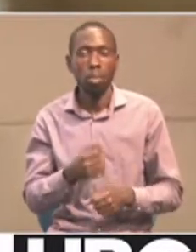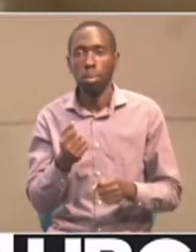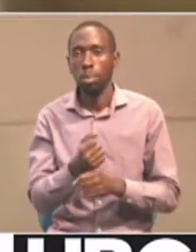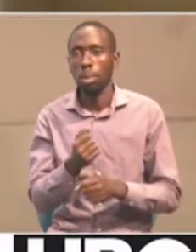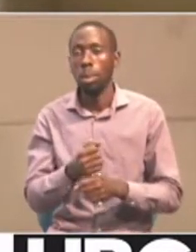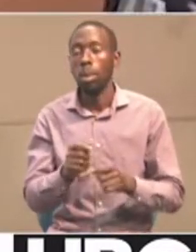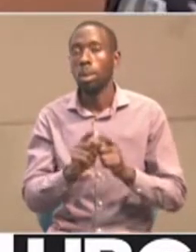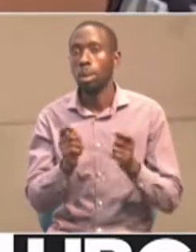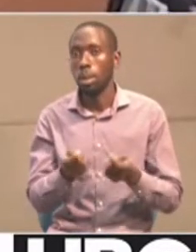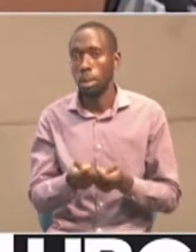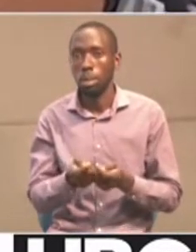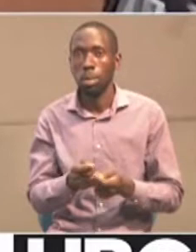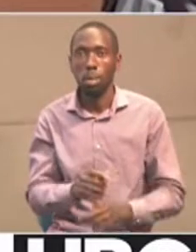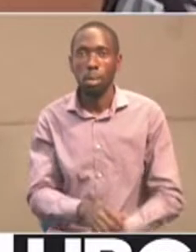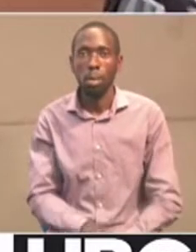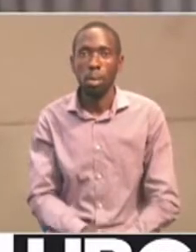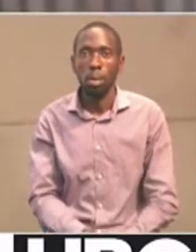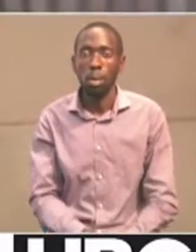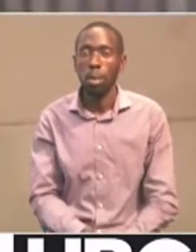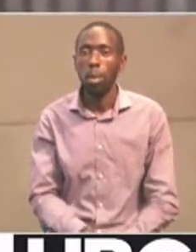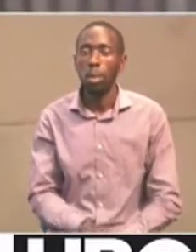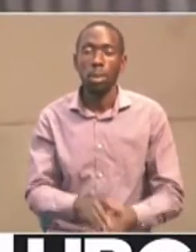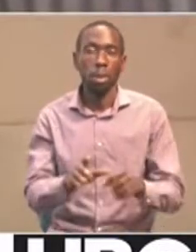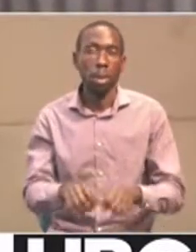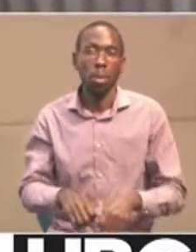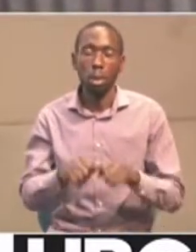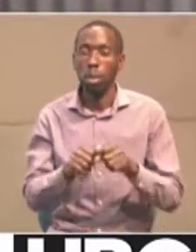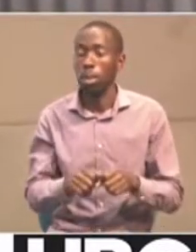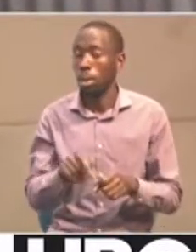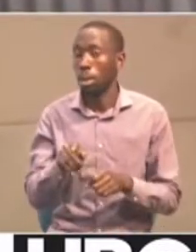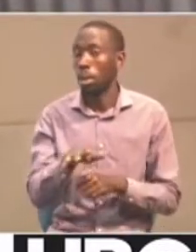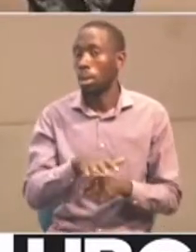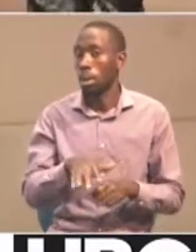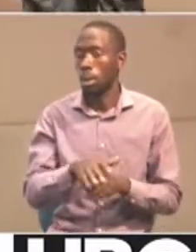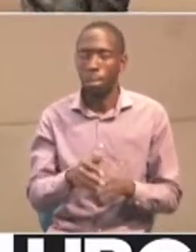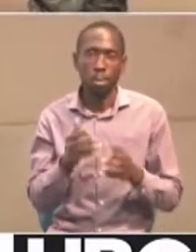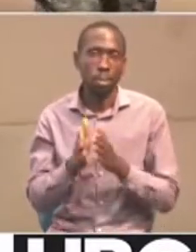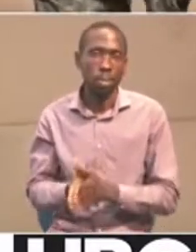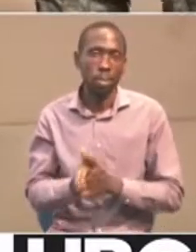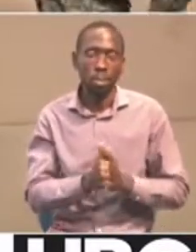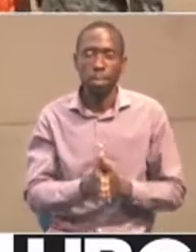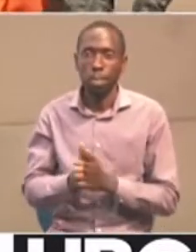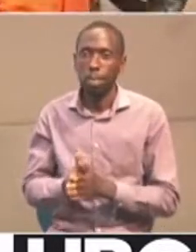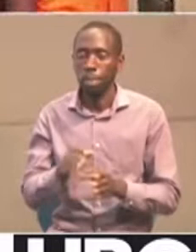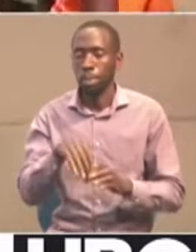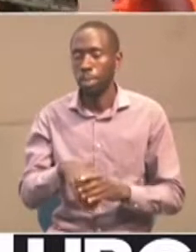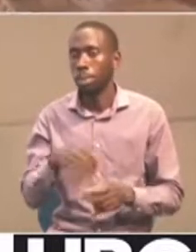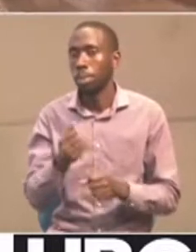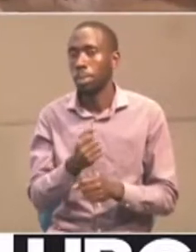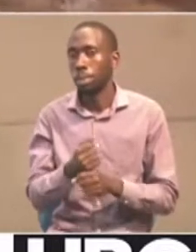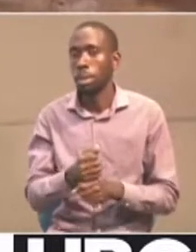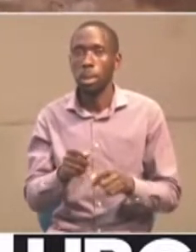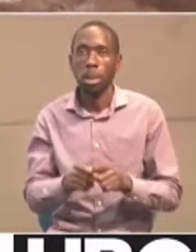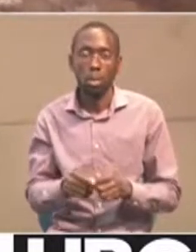enkulaakulana ebeewo. Ssentebe wa Kasato zooni asiimye abeenyigidde mu mulimu guno ate naddala okwolesa